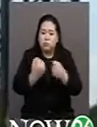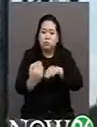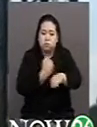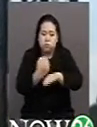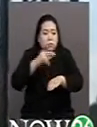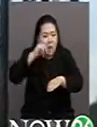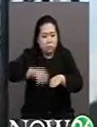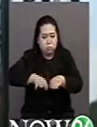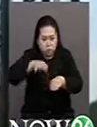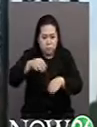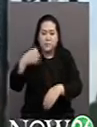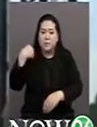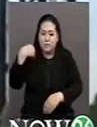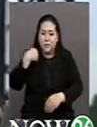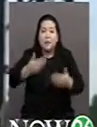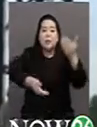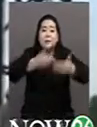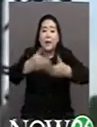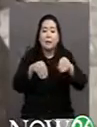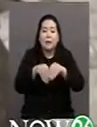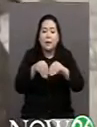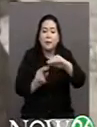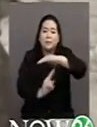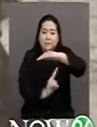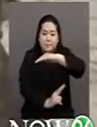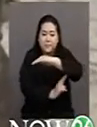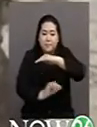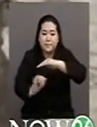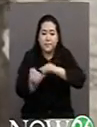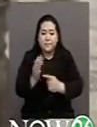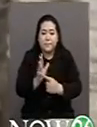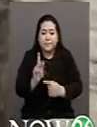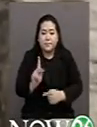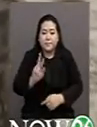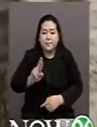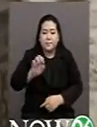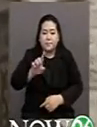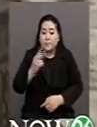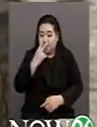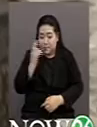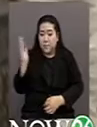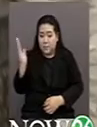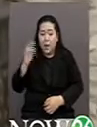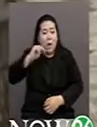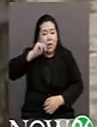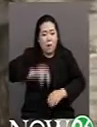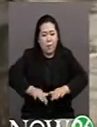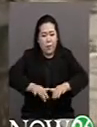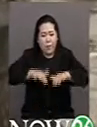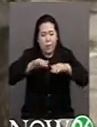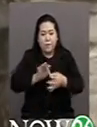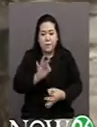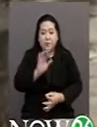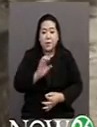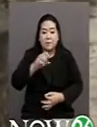นโดยเฉพาะตลาดริมแม่น้ำใต้สะพานจักรีซึ่งอยู่ริมเขื่อนนะคะตอนนี้น้ำท่วมมาประมาณ50เซนติเมตร